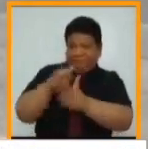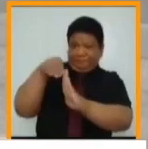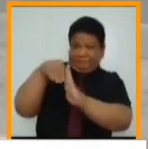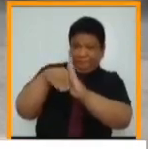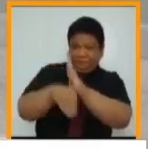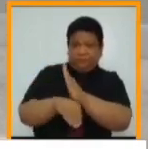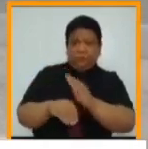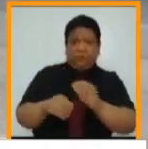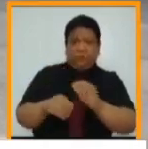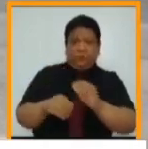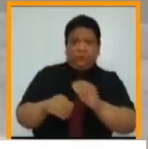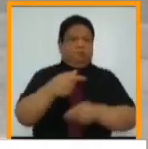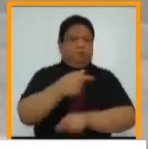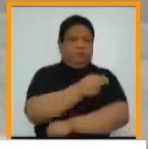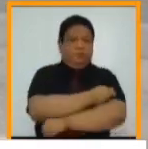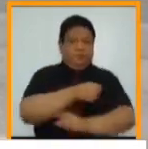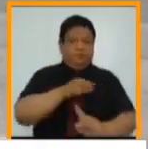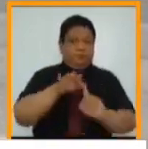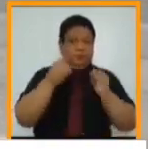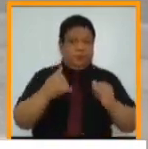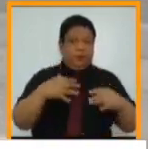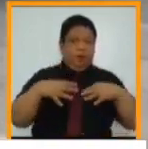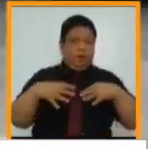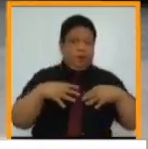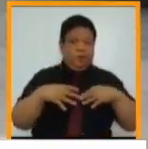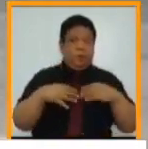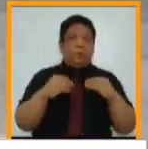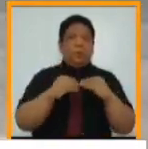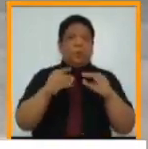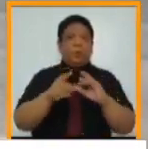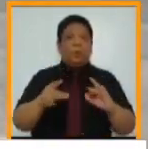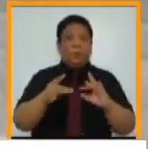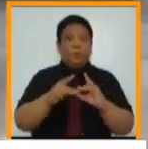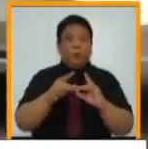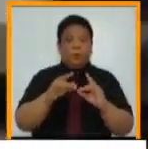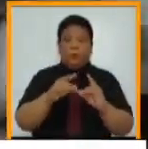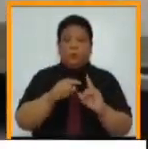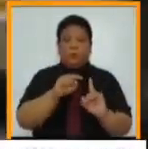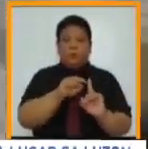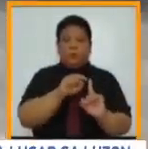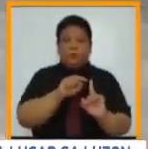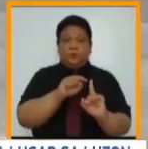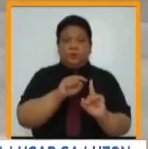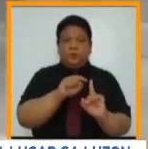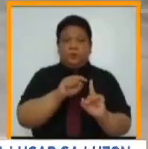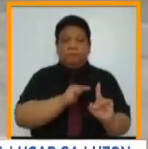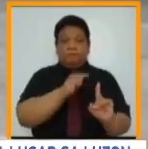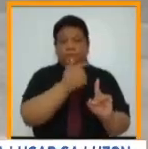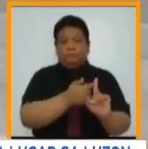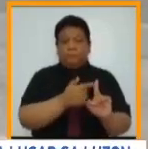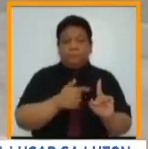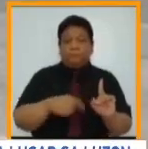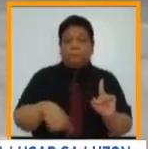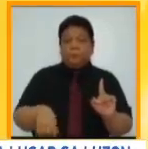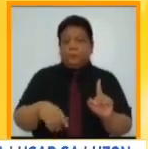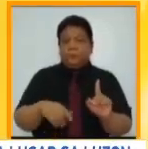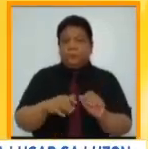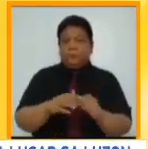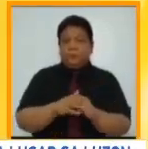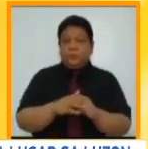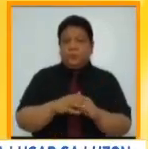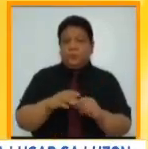buong detalye niyan mula sa host ng morning show ng GMA Western Visayas, ang GMA Regional TV Early Edition na si Caitlin